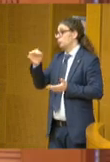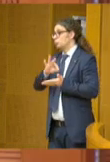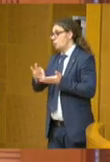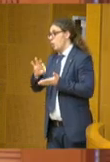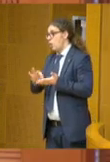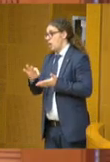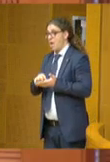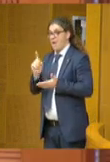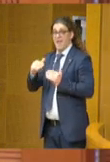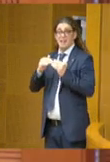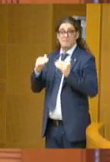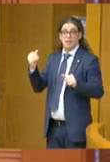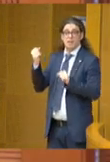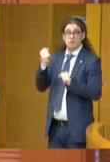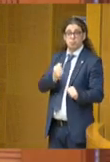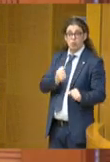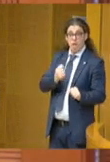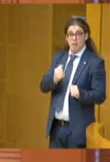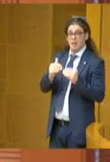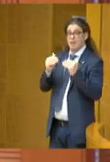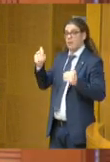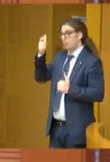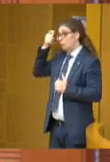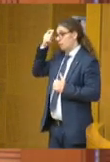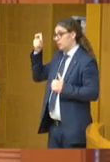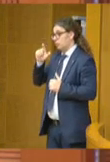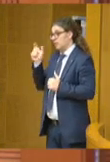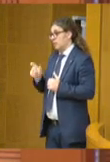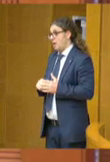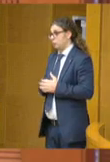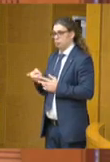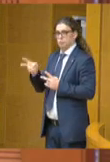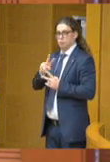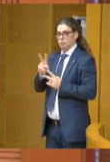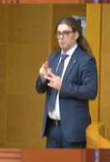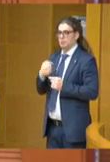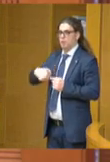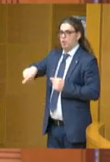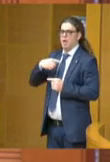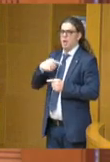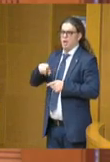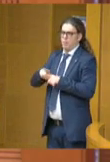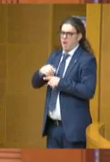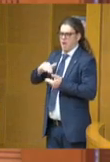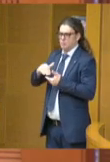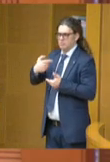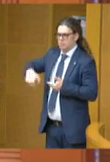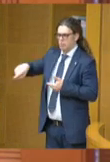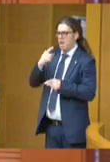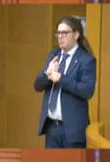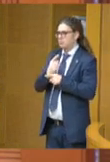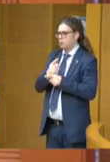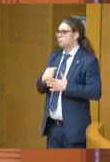Dobbiamo ampliare la sensibilizzazione, non parliamo solo di scuole, anche a livello istituzionale, appunto all'interno